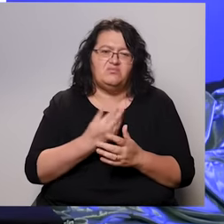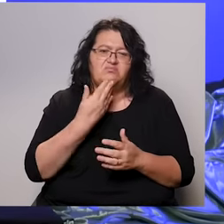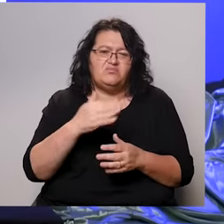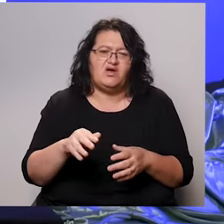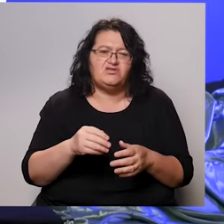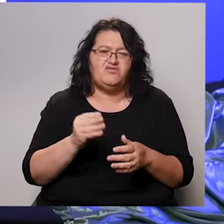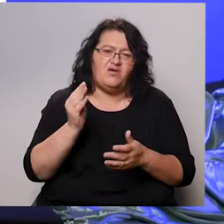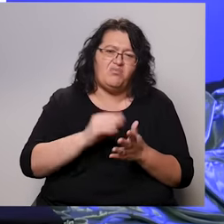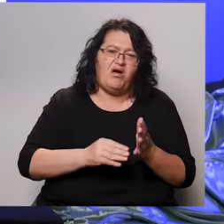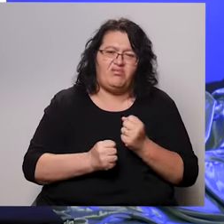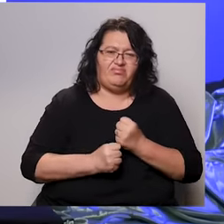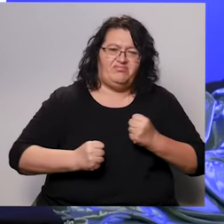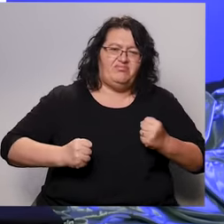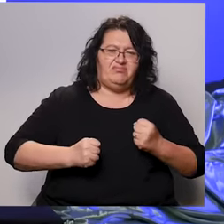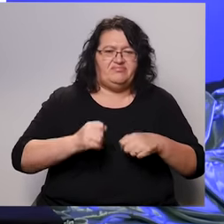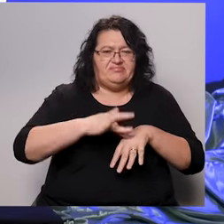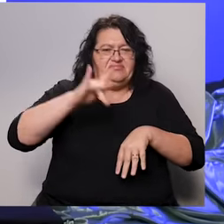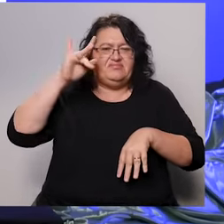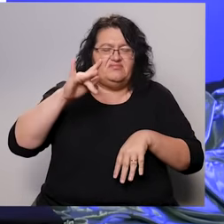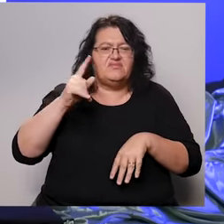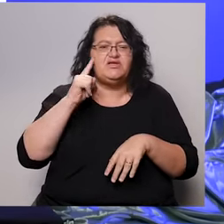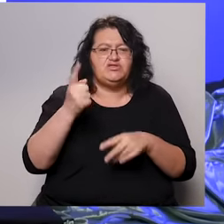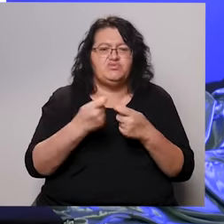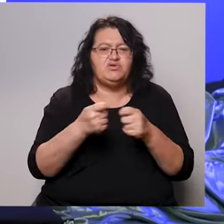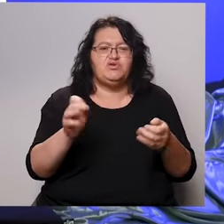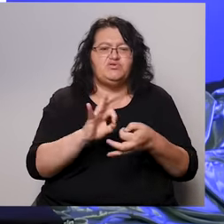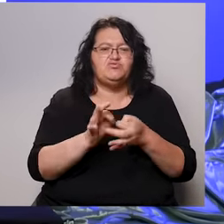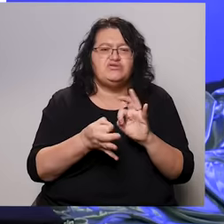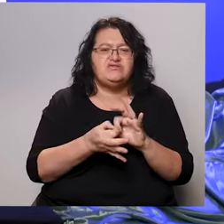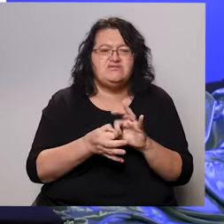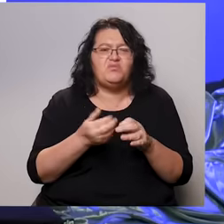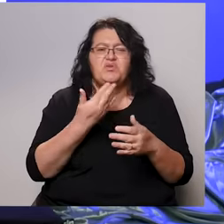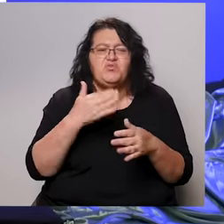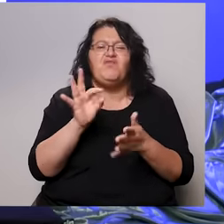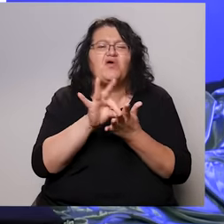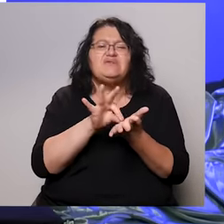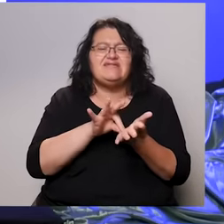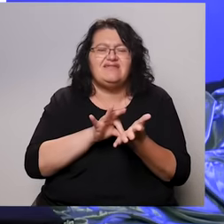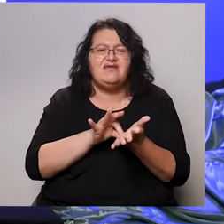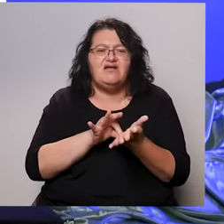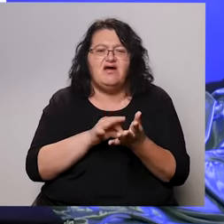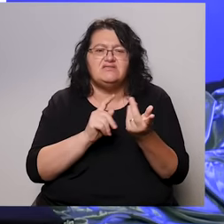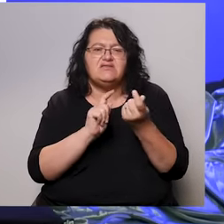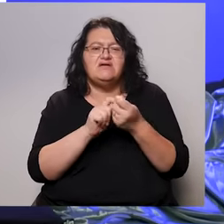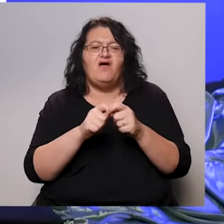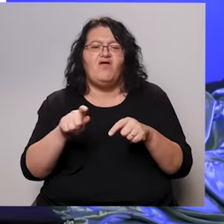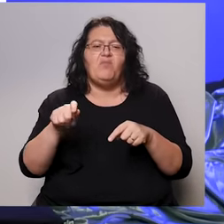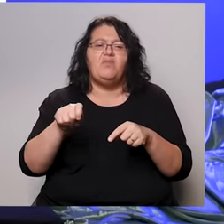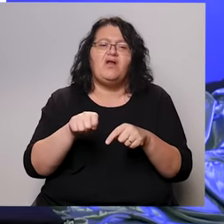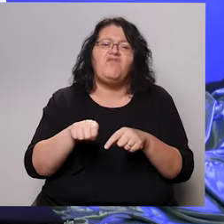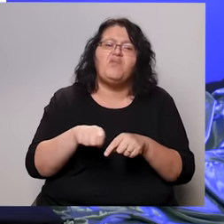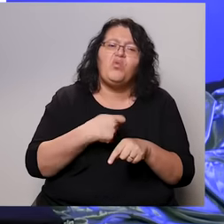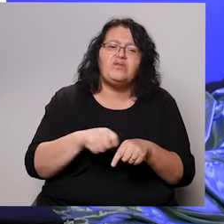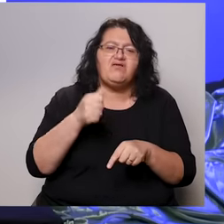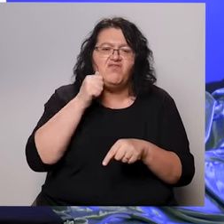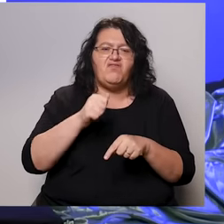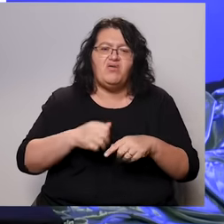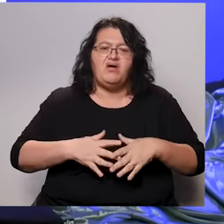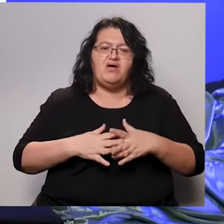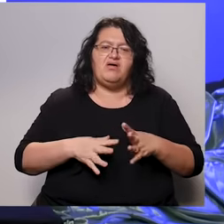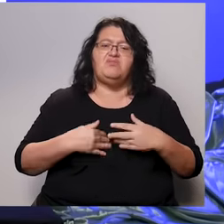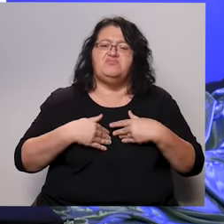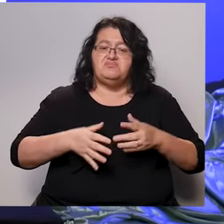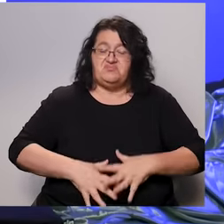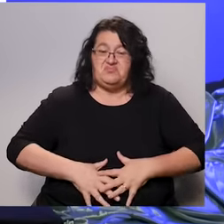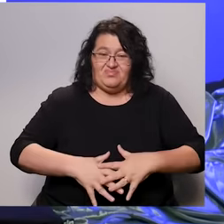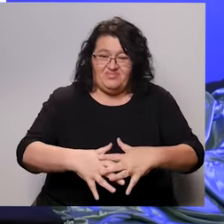n-aș vrea să sufere alte modificări. Știm cu toți ce înseamnă și nu intru în detalii, ce înseamnă modificările în corpul unei femei după o